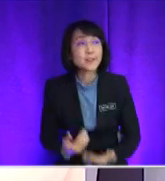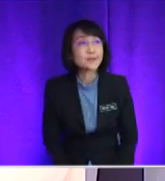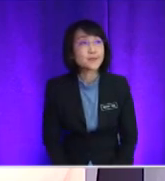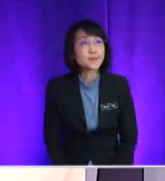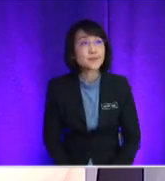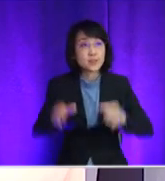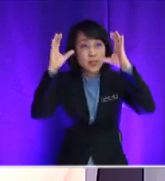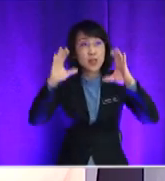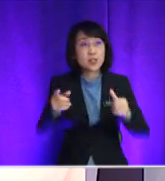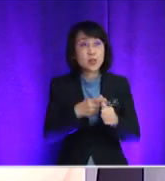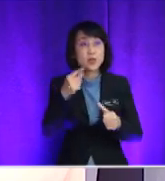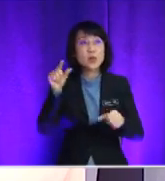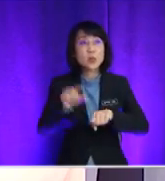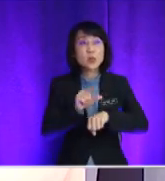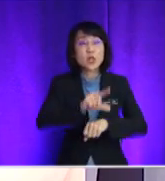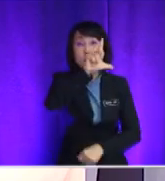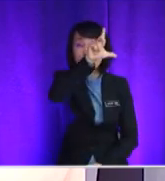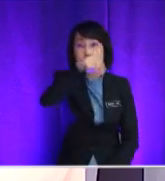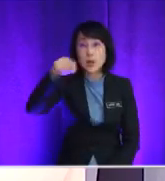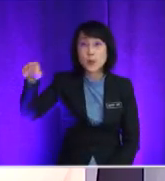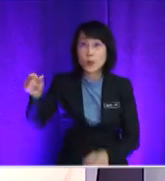cari yang pertama gunakan kapur